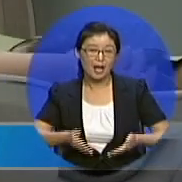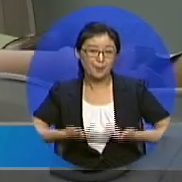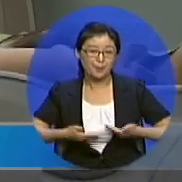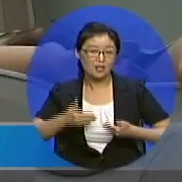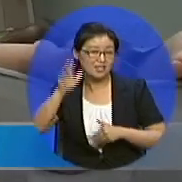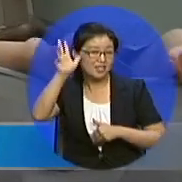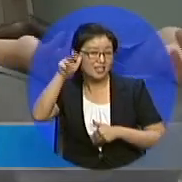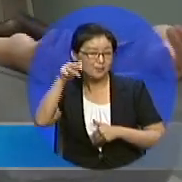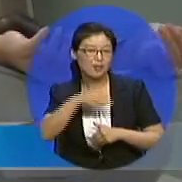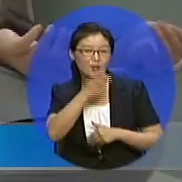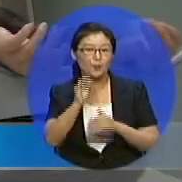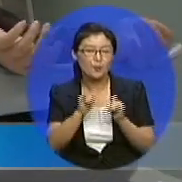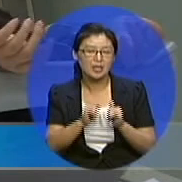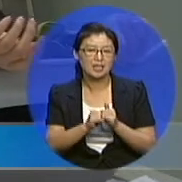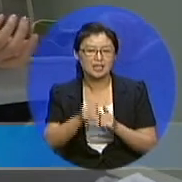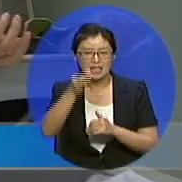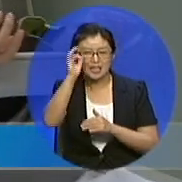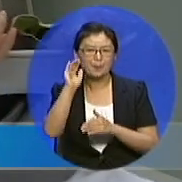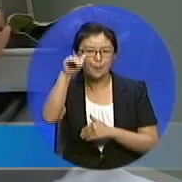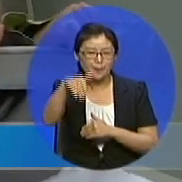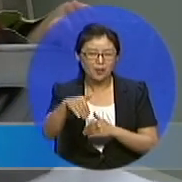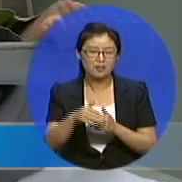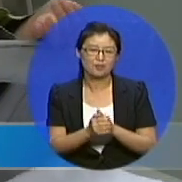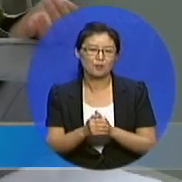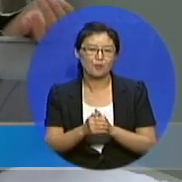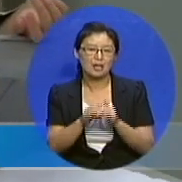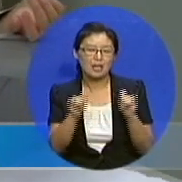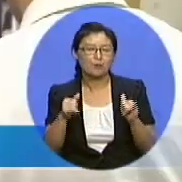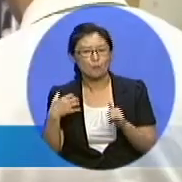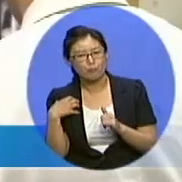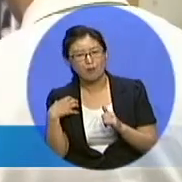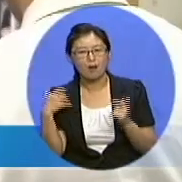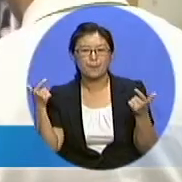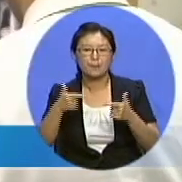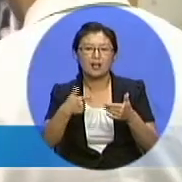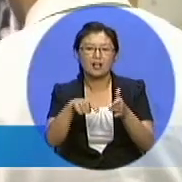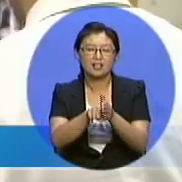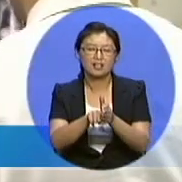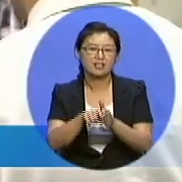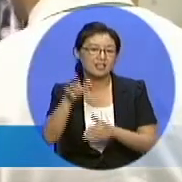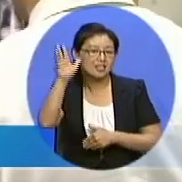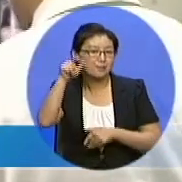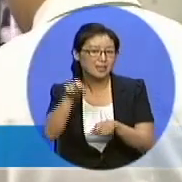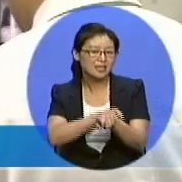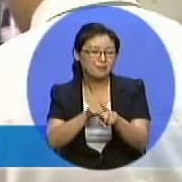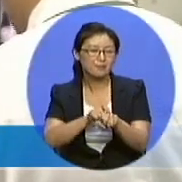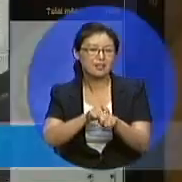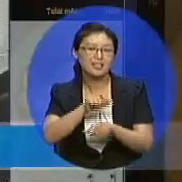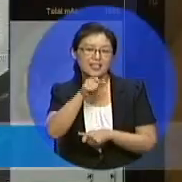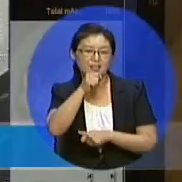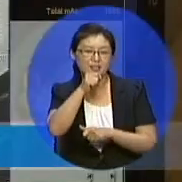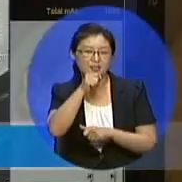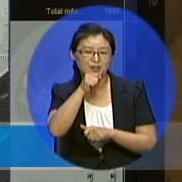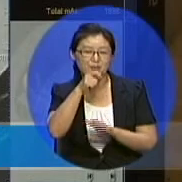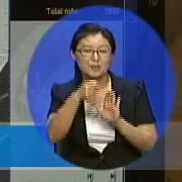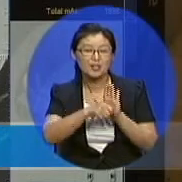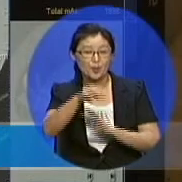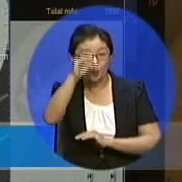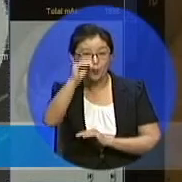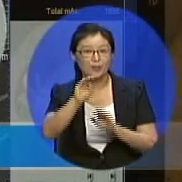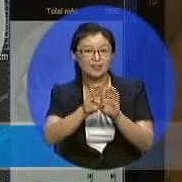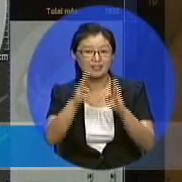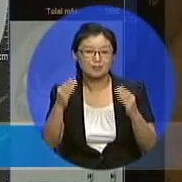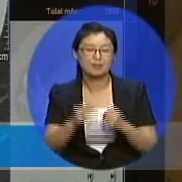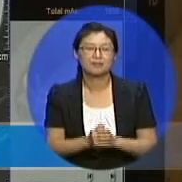치매 노인의 기능 악화 방지와 가족의 수발 부담 완화를 위해 치매 특별등급 실시 모형을 개발하게 된